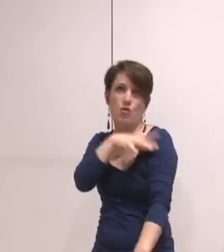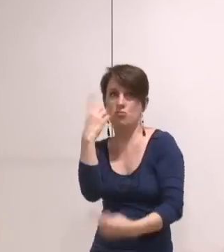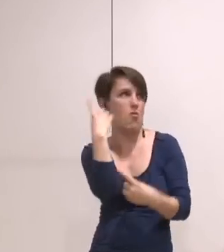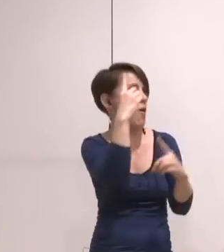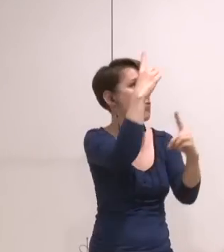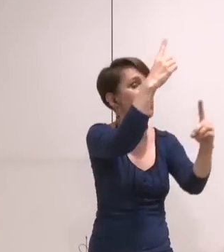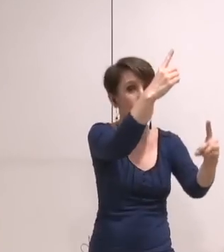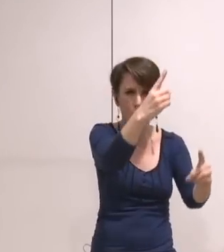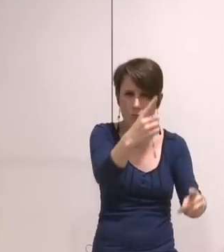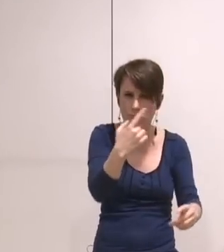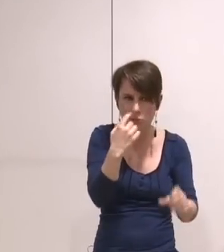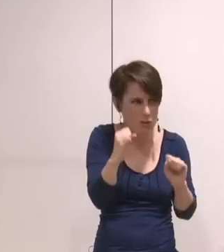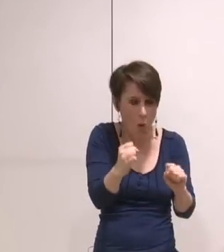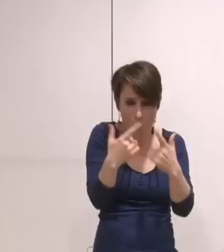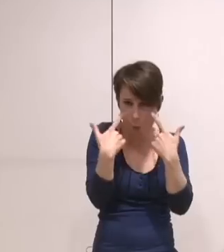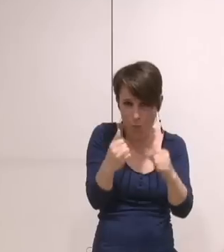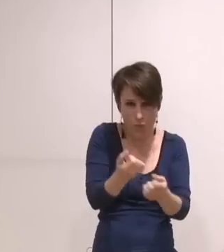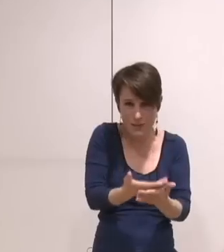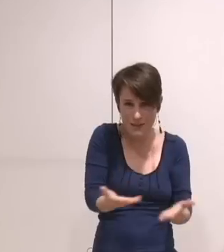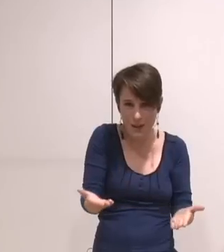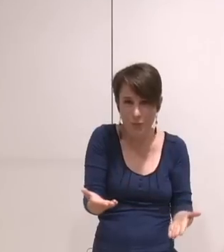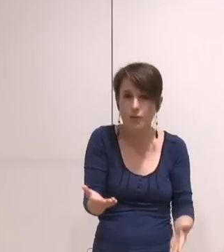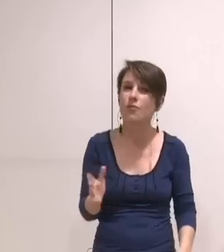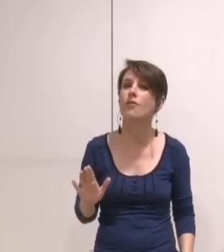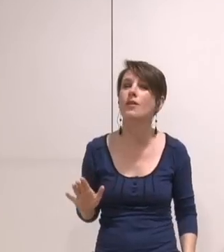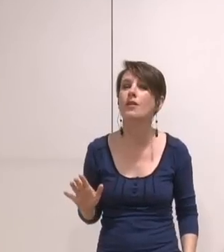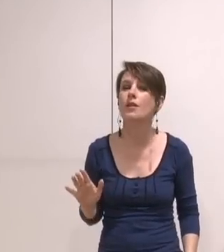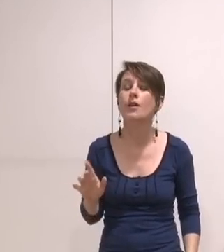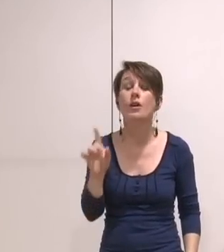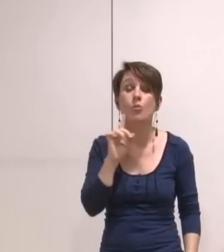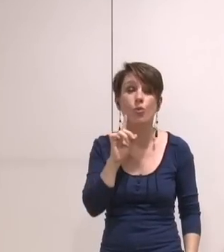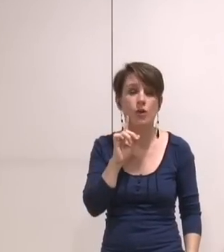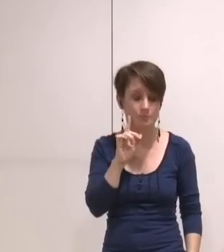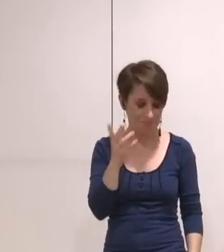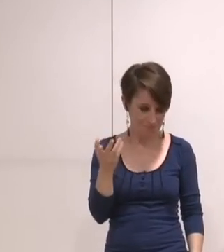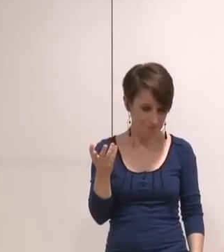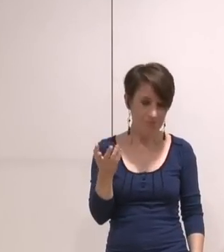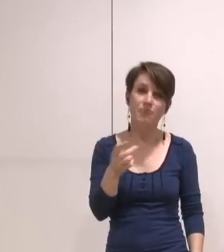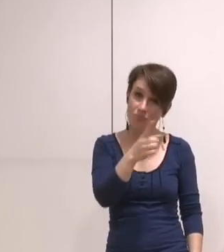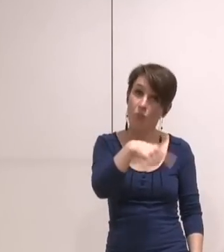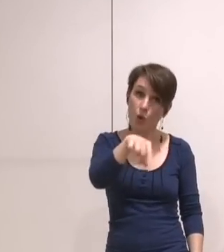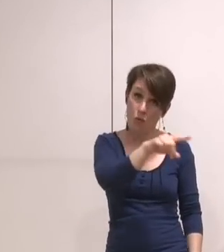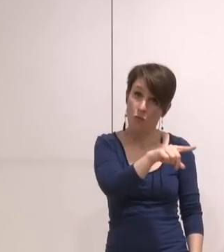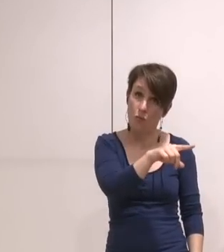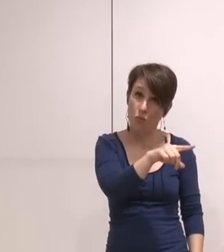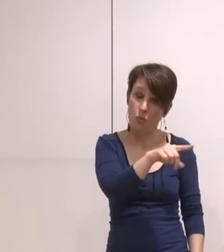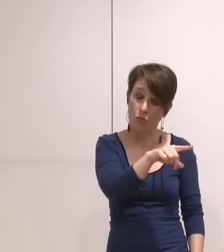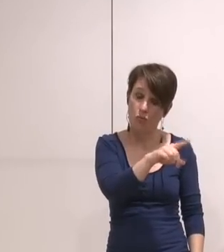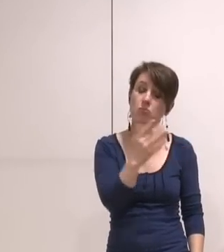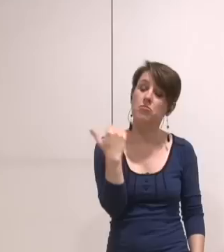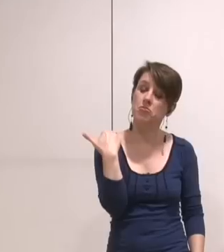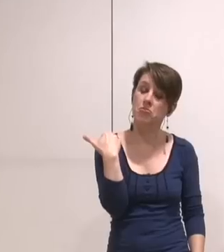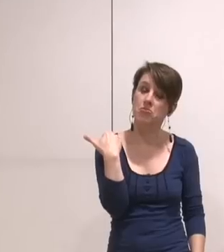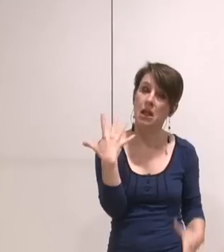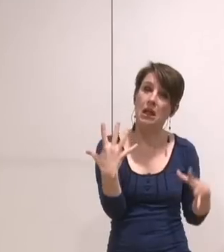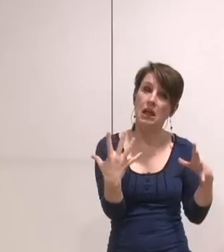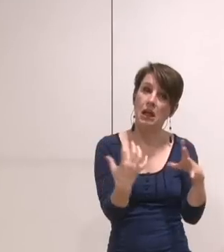simples vous vous êtes présenté et il faut dire que vous aviez réussi à